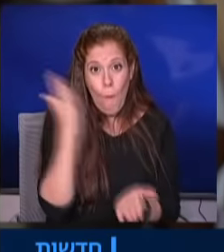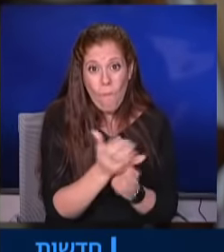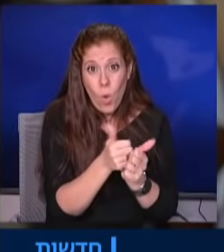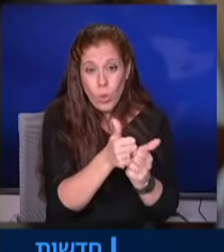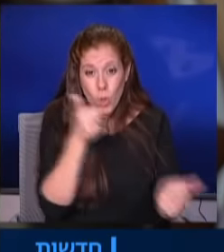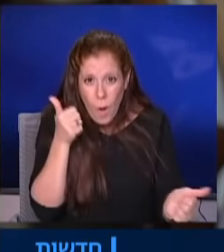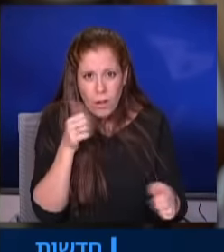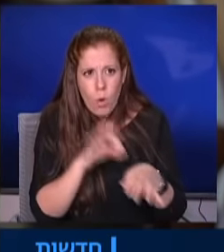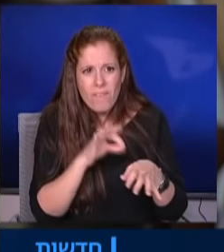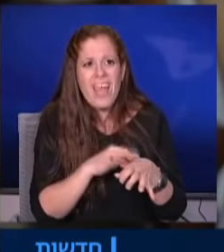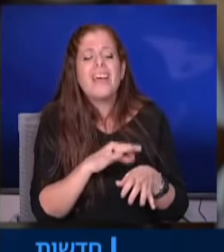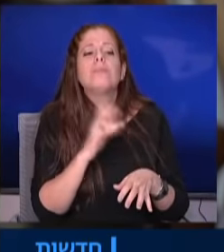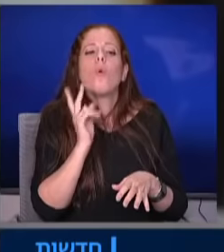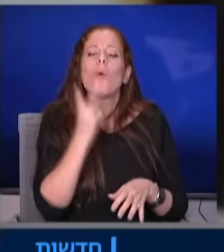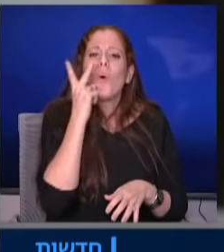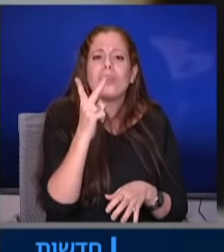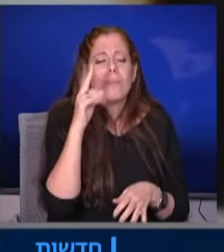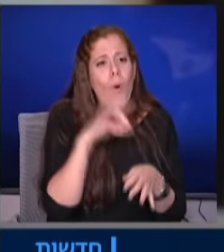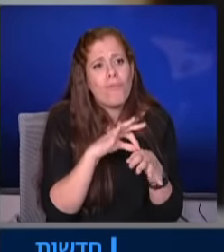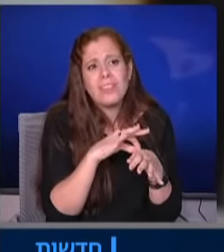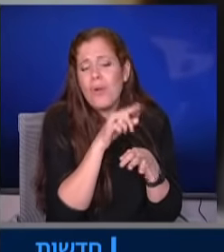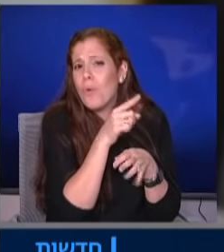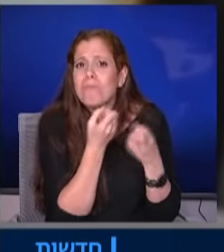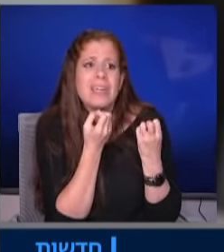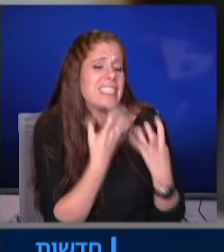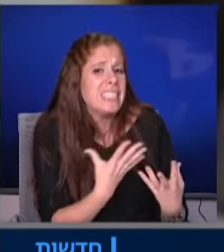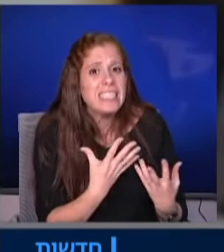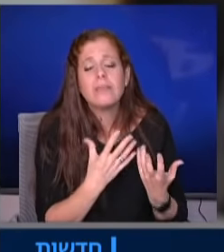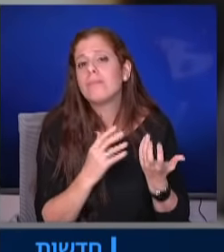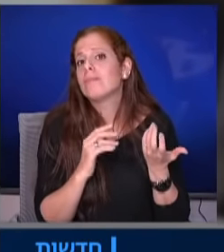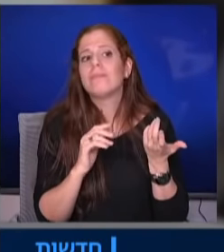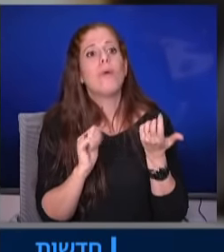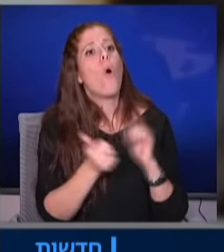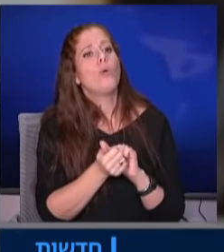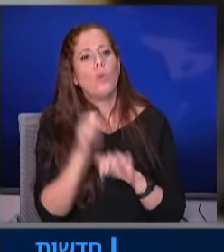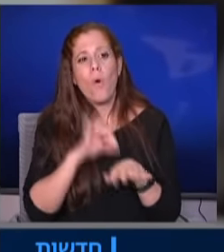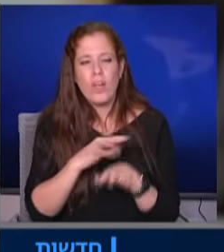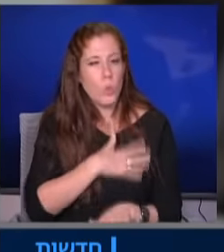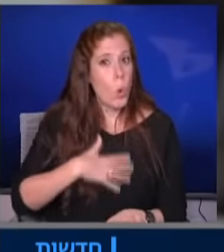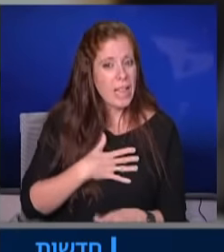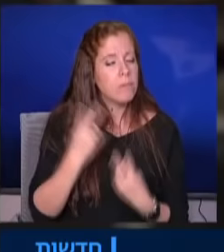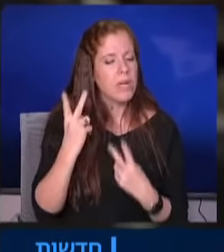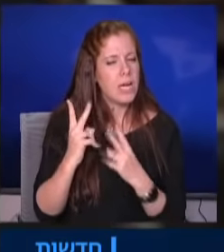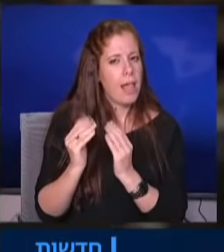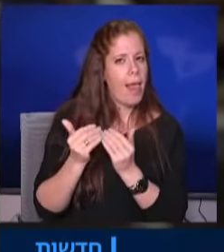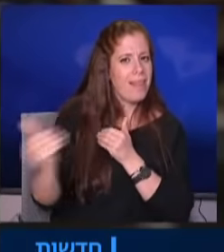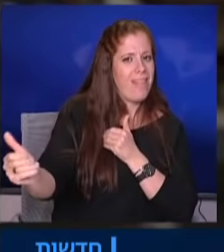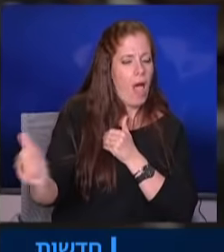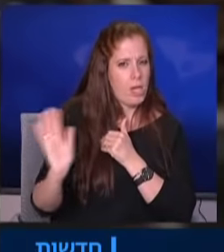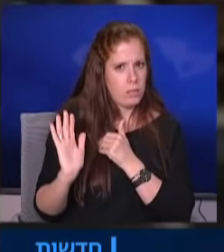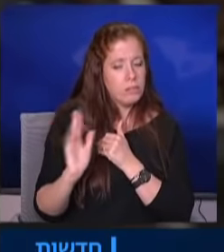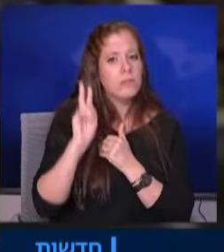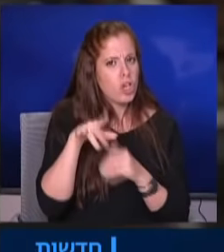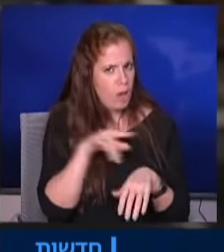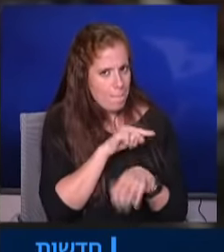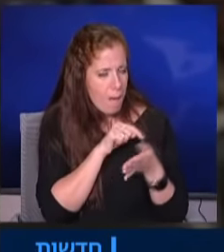שלו ולראות אם הרופא הזה הוא רופא מקסים או שהוא רופא שהוא לא נעים וכדאי להתרחק. יש גם חוויות